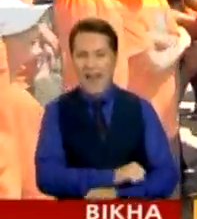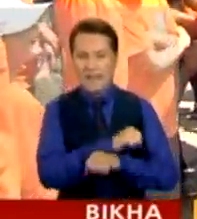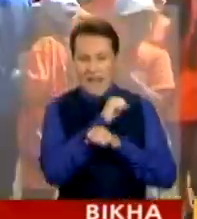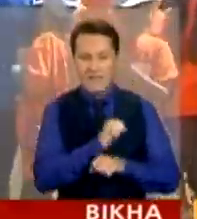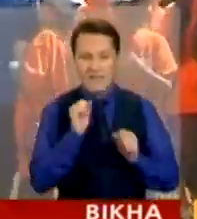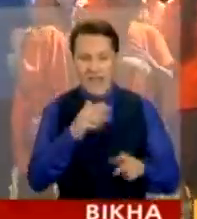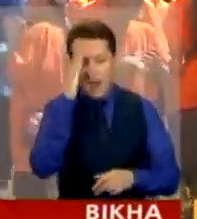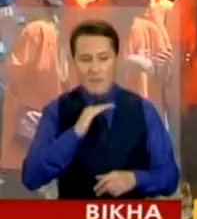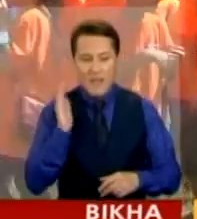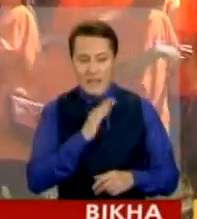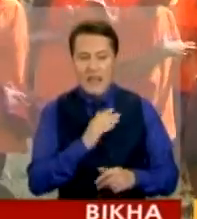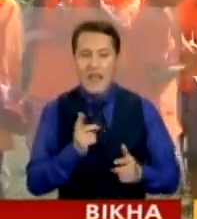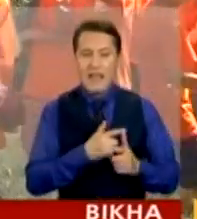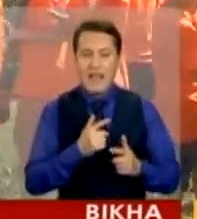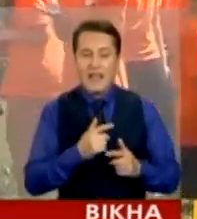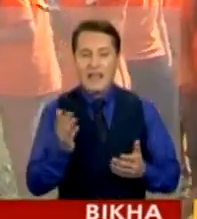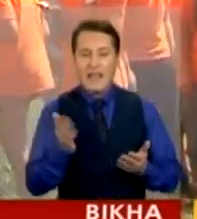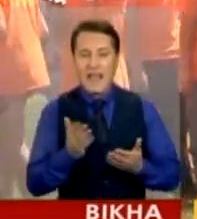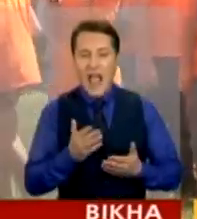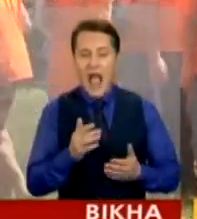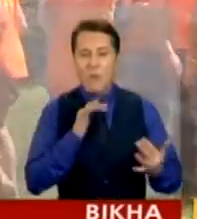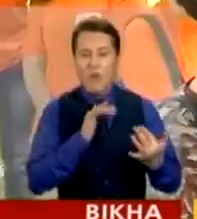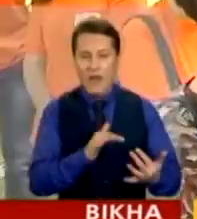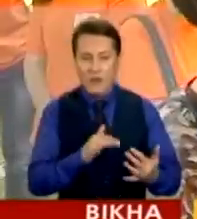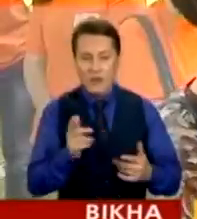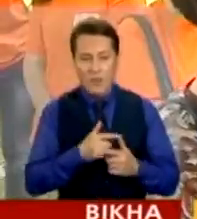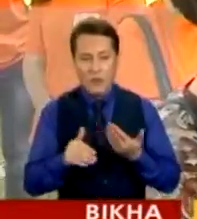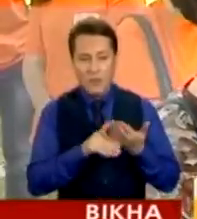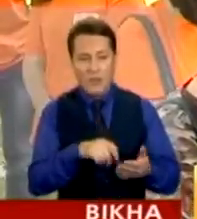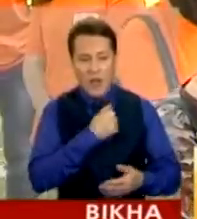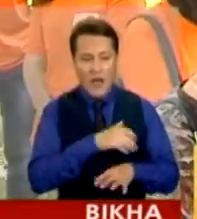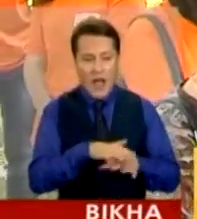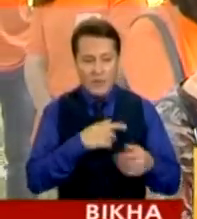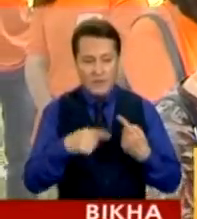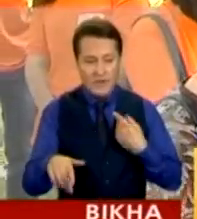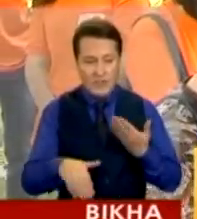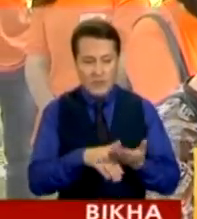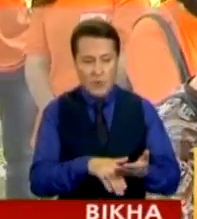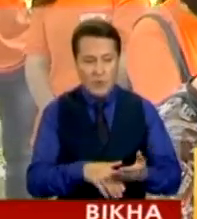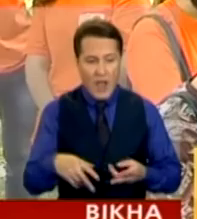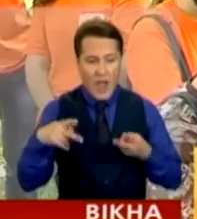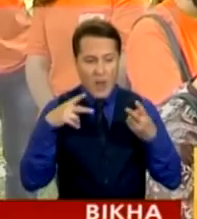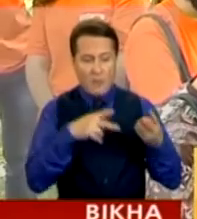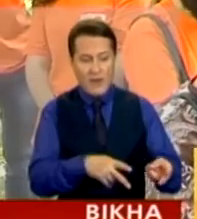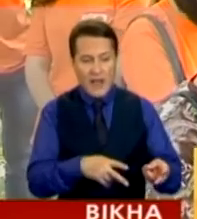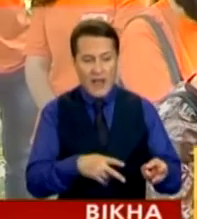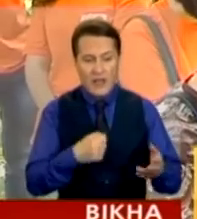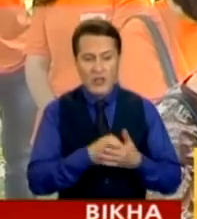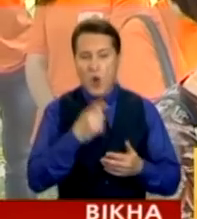котрі зараз або воюють, або допомагають армії в інший спосіб. Ми тільки виїхали з Старобільського району, приїхали до Харкова,